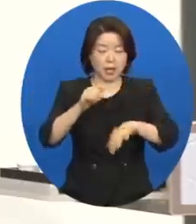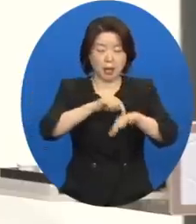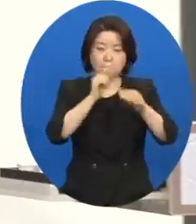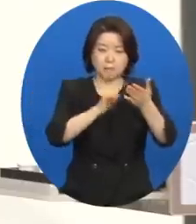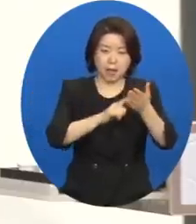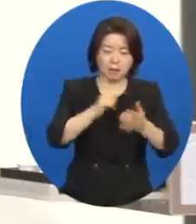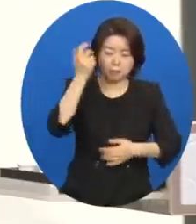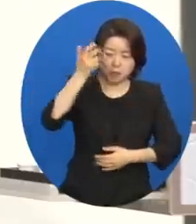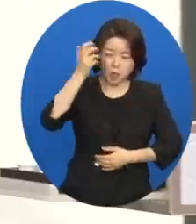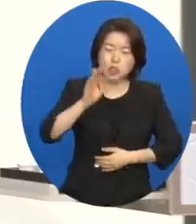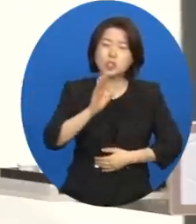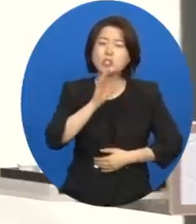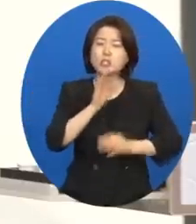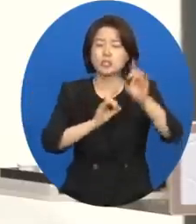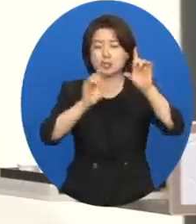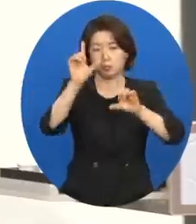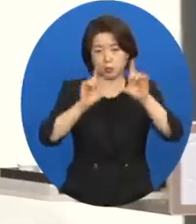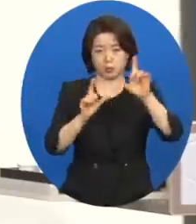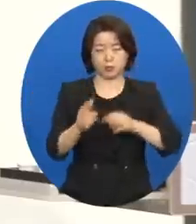영적인 마음의 실상,